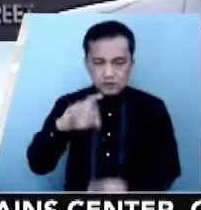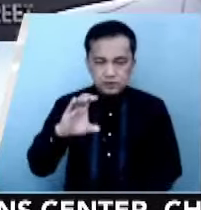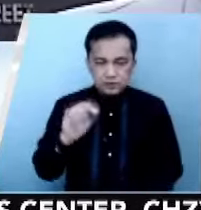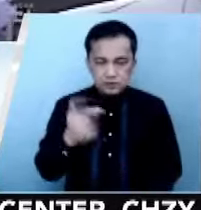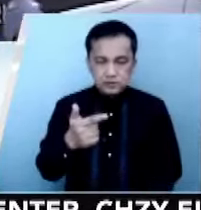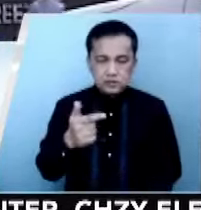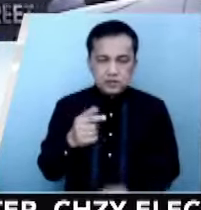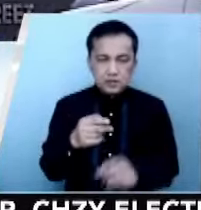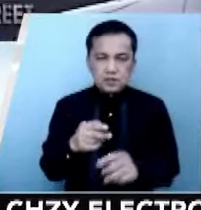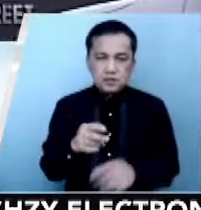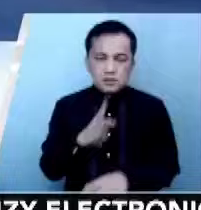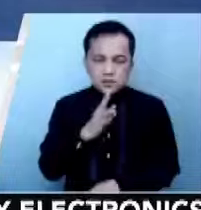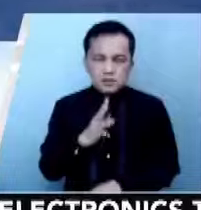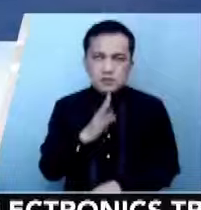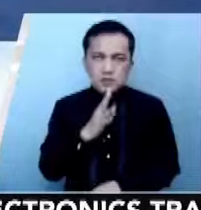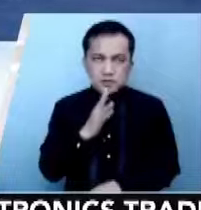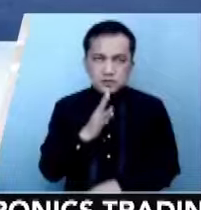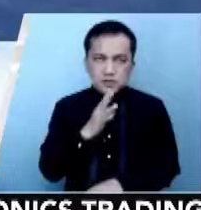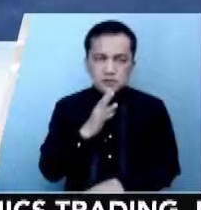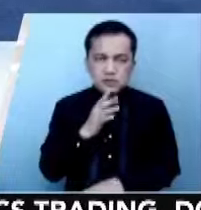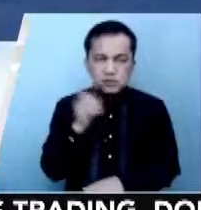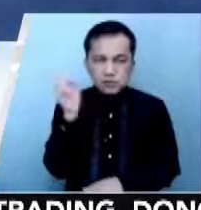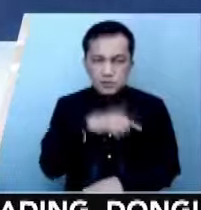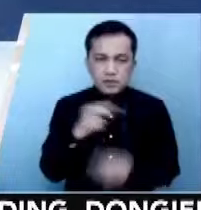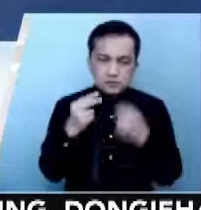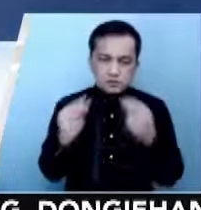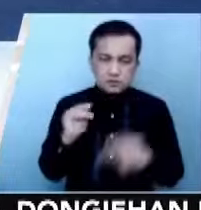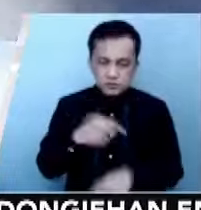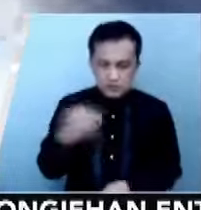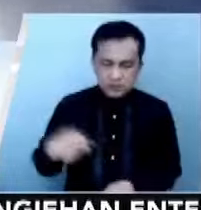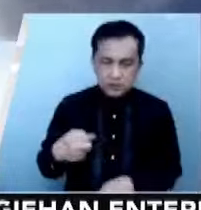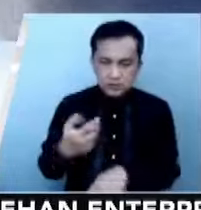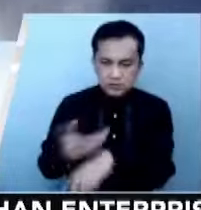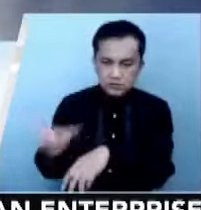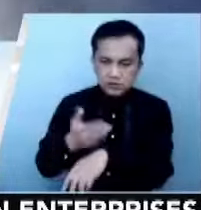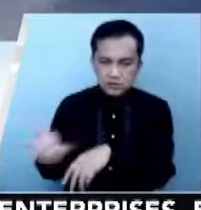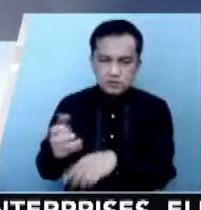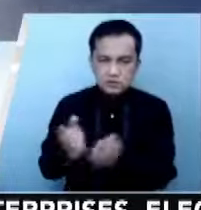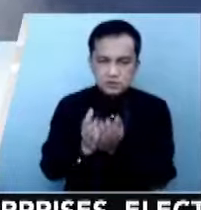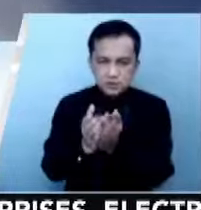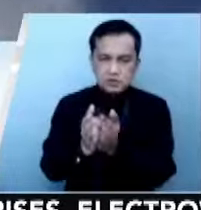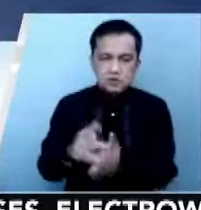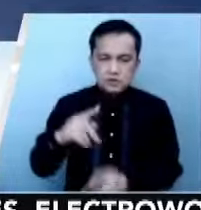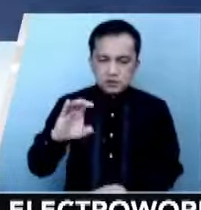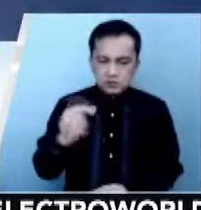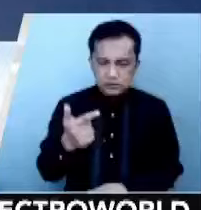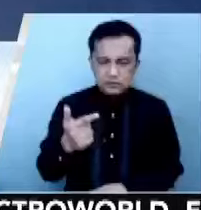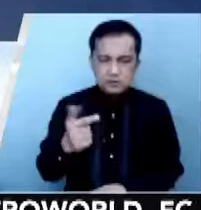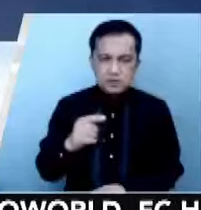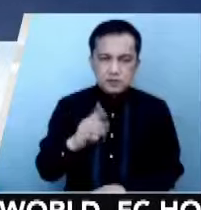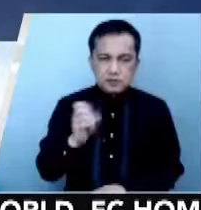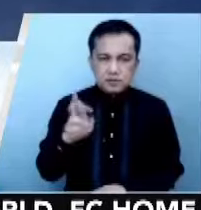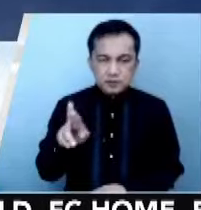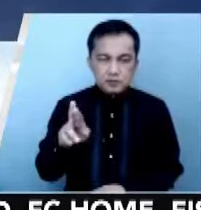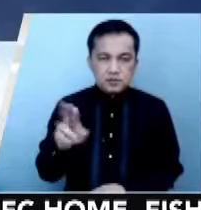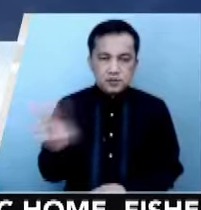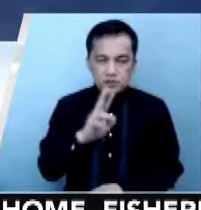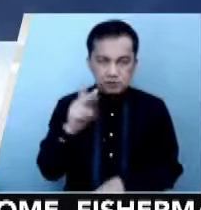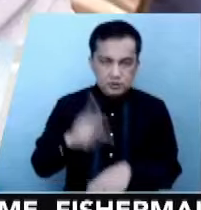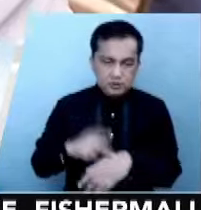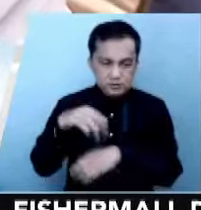mga mapanlinlang na salita ang China tuwing ginigipit nila ang mga barko ng PCG at BFAR sa West Philippine Sea. They want